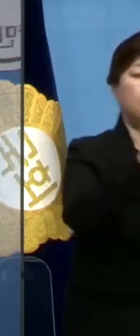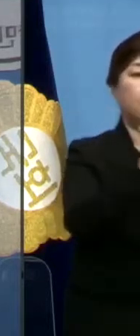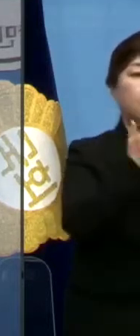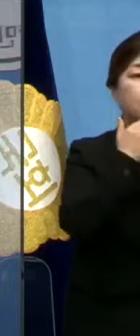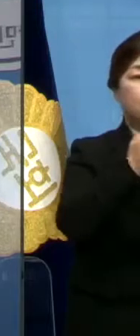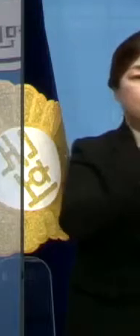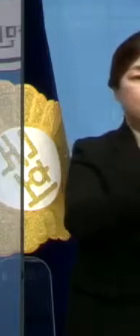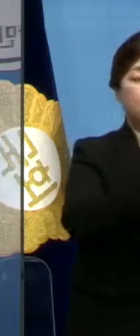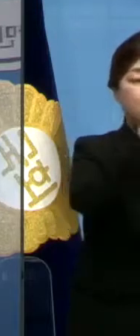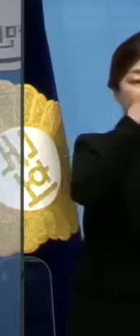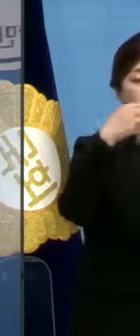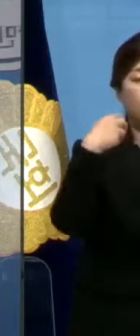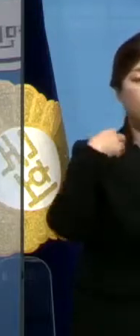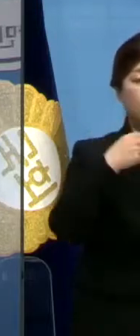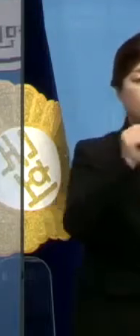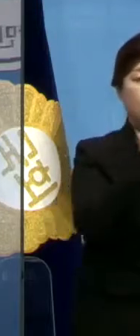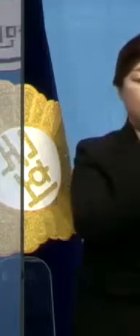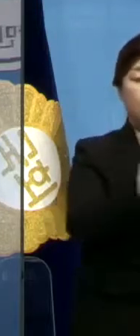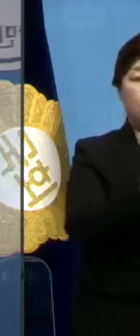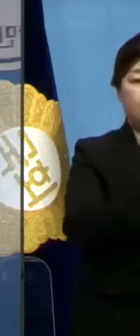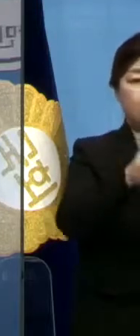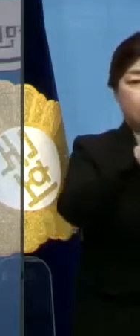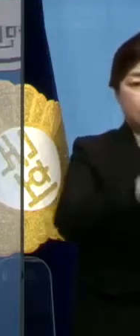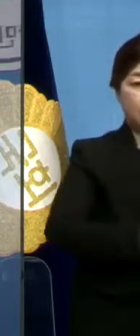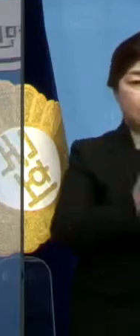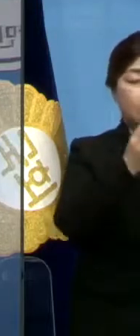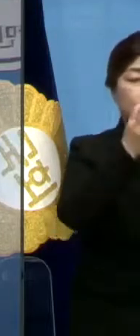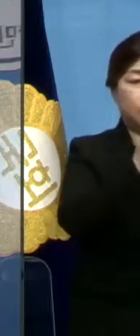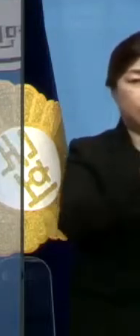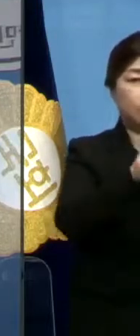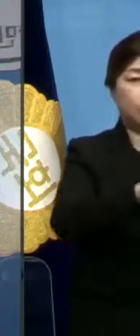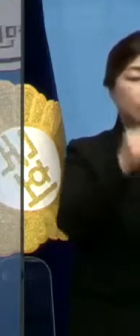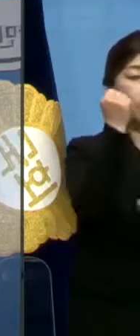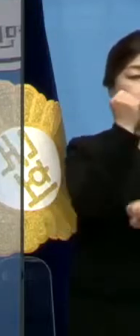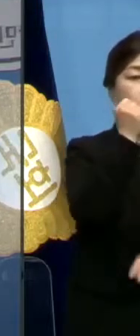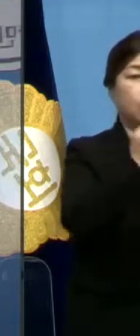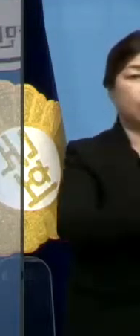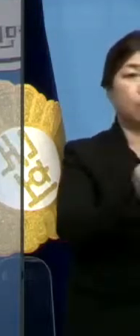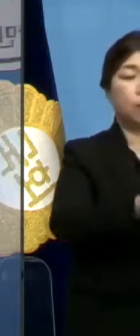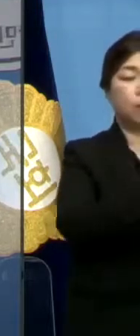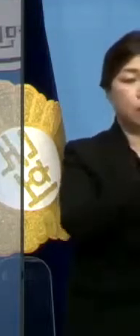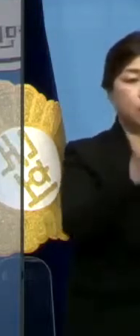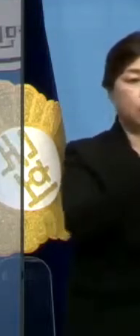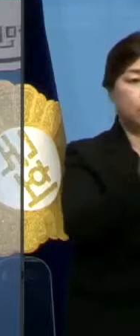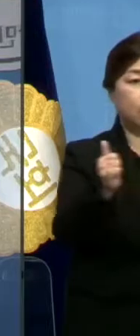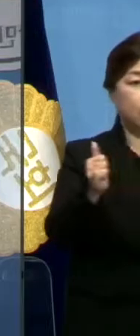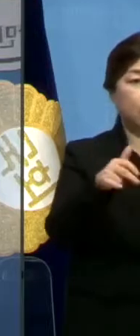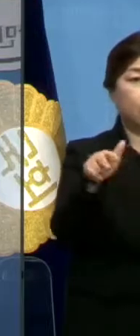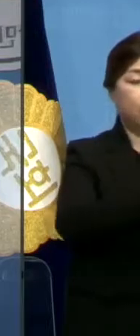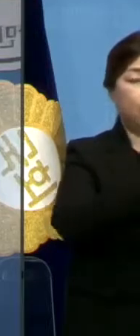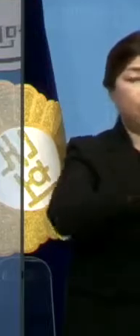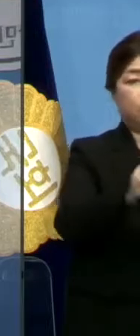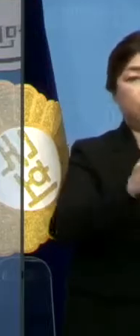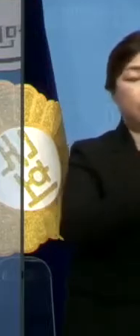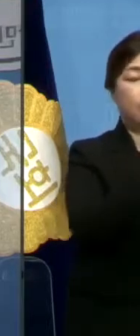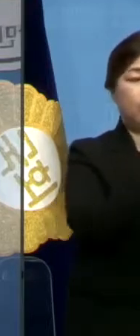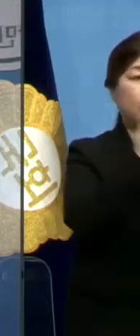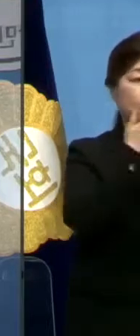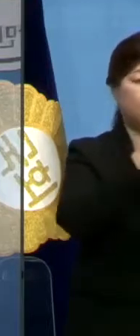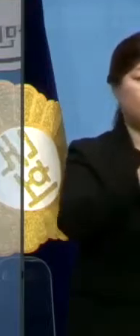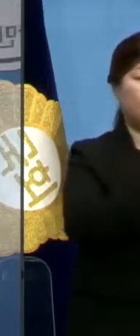않도록 정부는 방역의 합리적 기준을 마련해서 국민들이 최소한의 종교 활동을 영위할 수